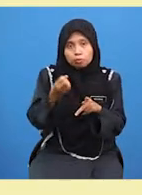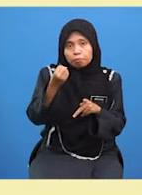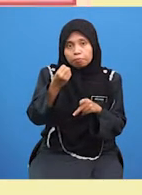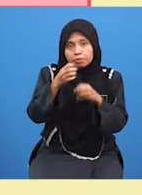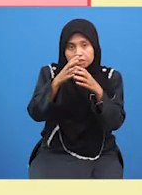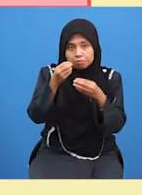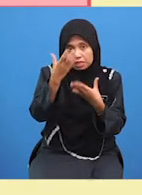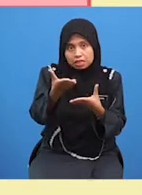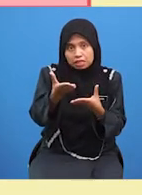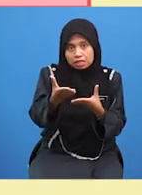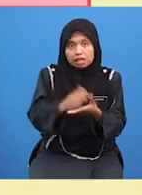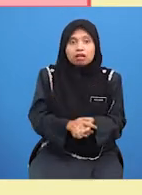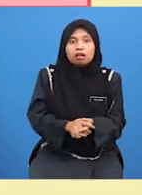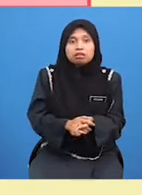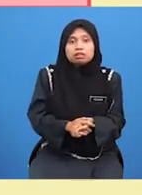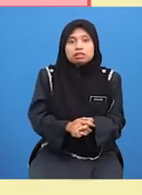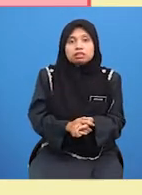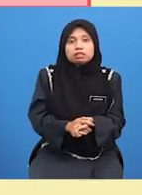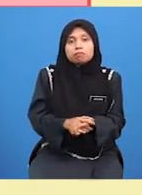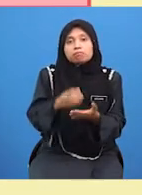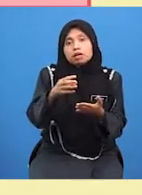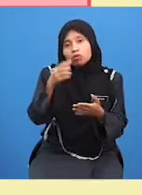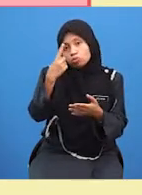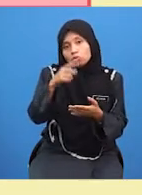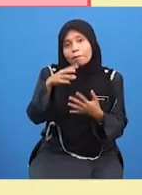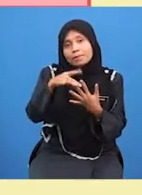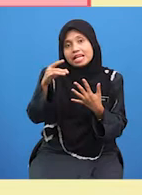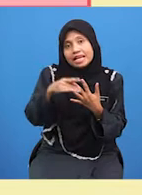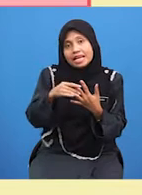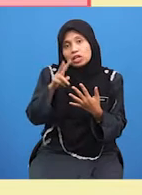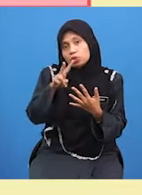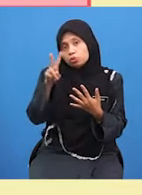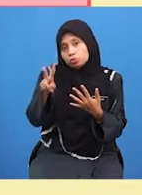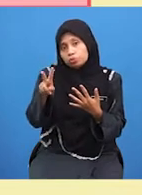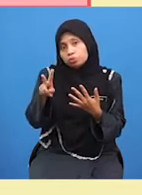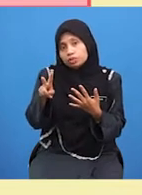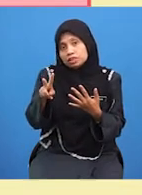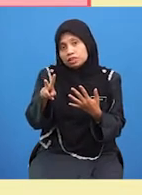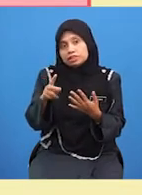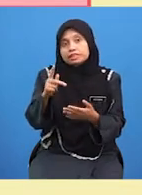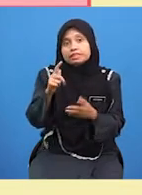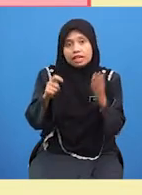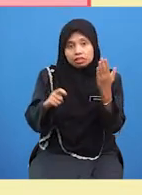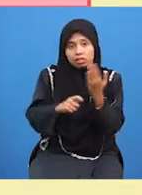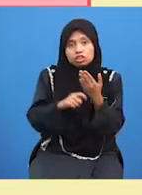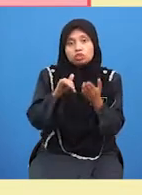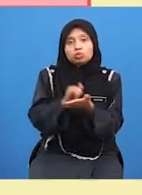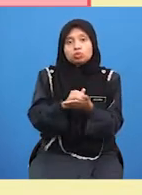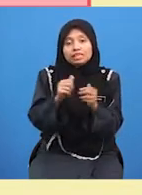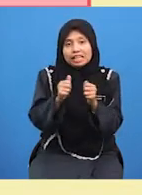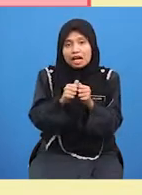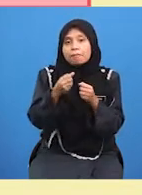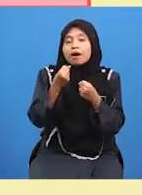memberi justifikasi bagi pemilihan kedua-dua teknologi tersebut